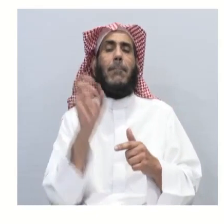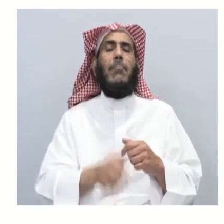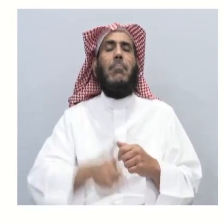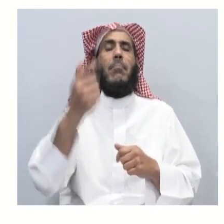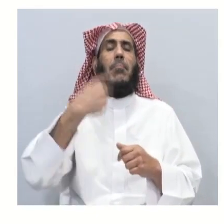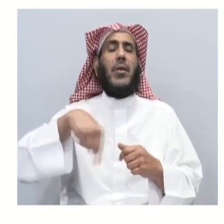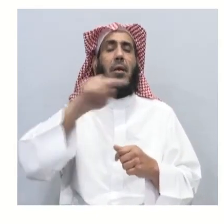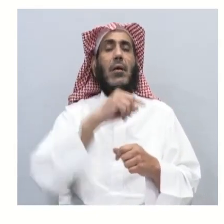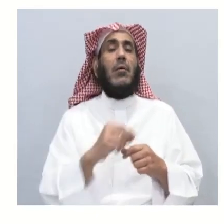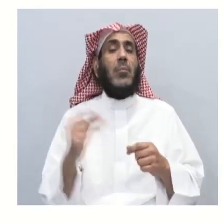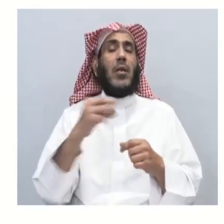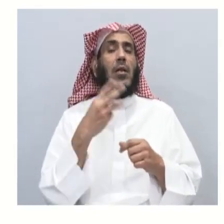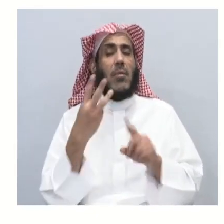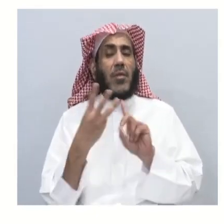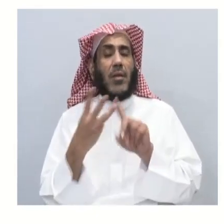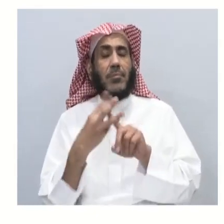الكلمة الثالثة،